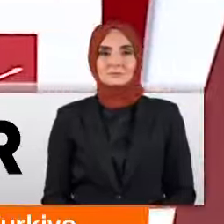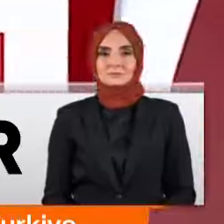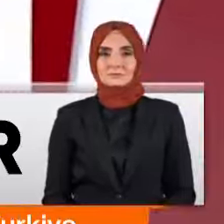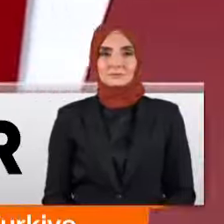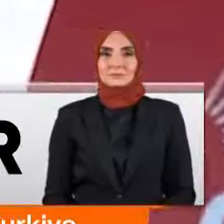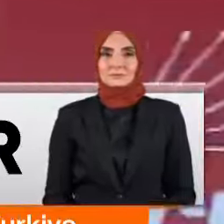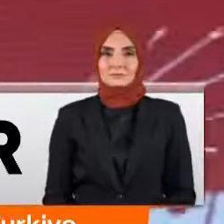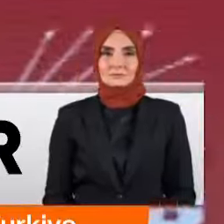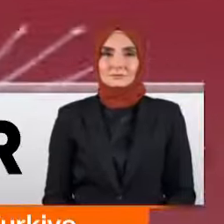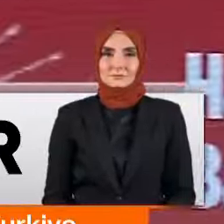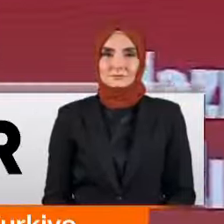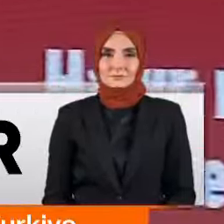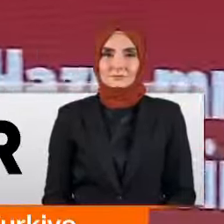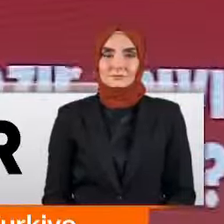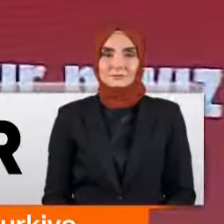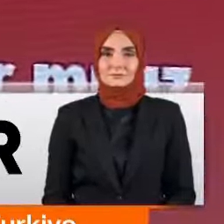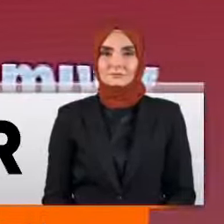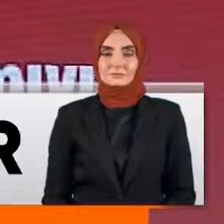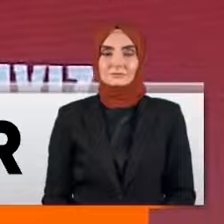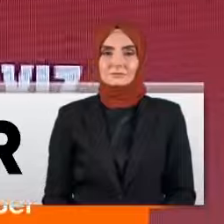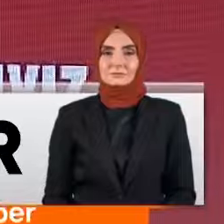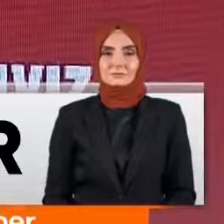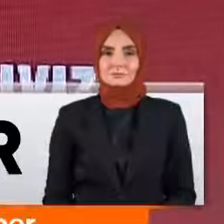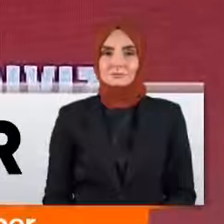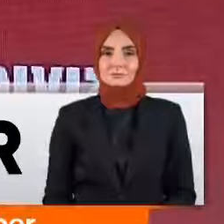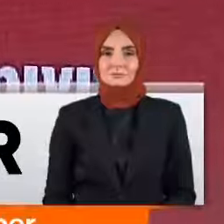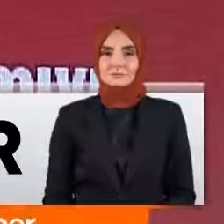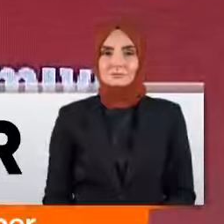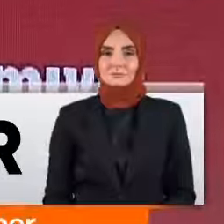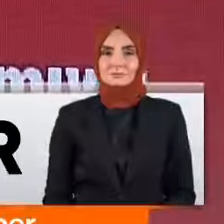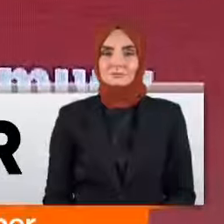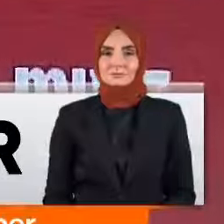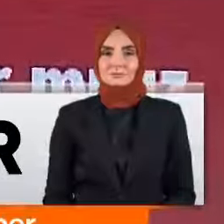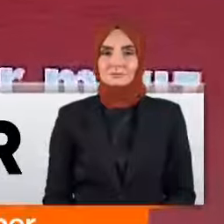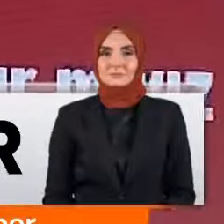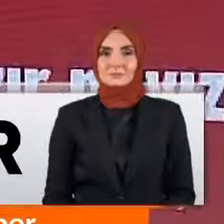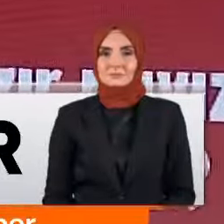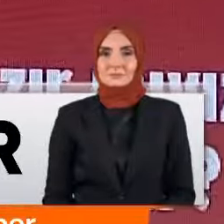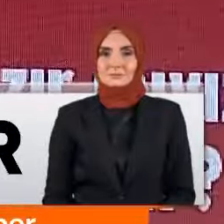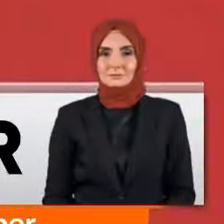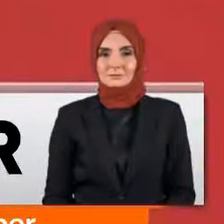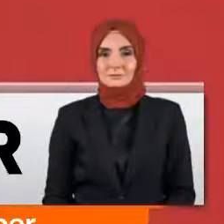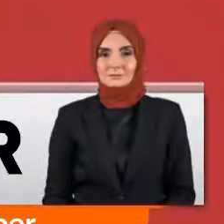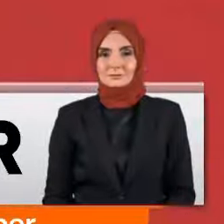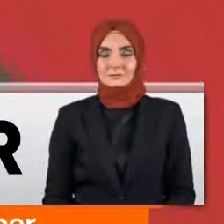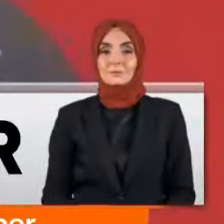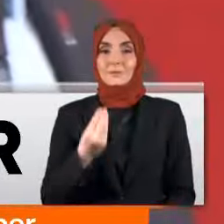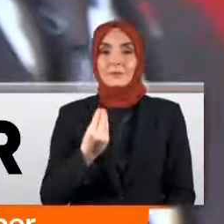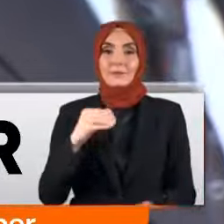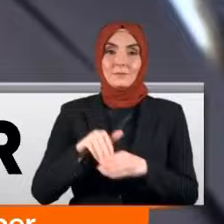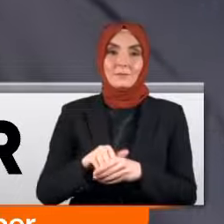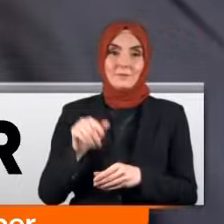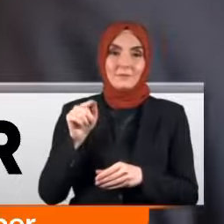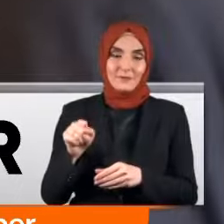vicdanına sesleniyorum. Bu adaletsizliği siz gidereceksiniz. Bunu sizden bekliyoruz. İyi Parti ile